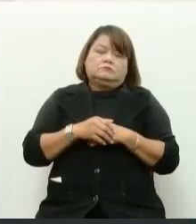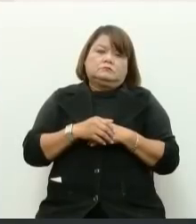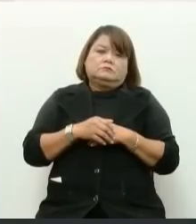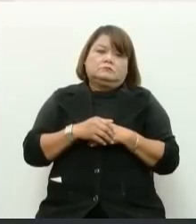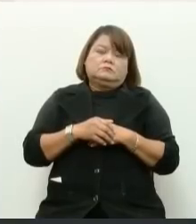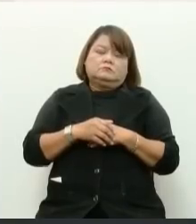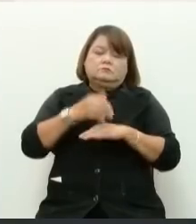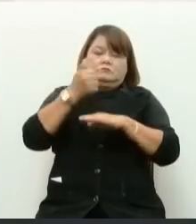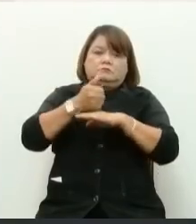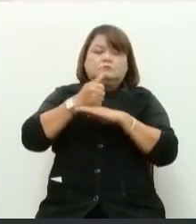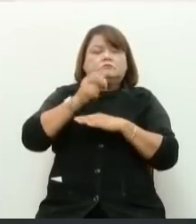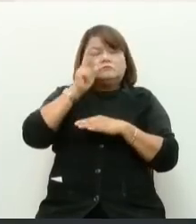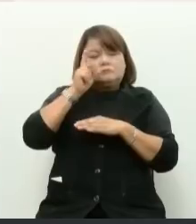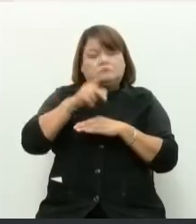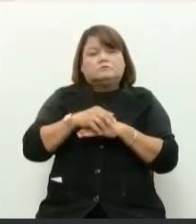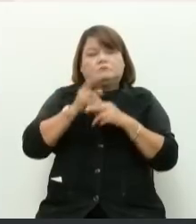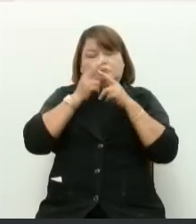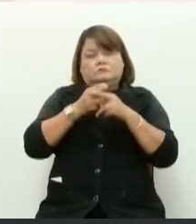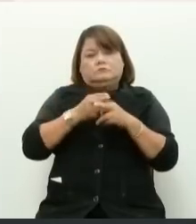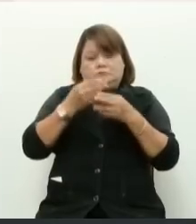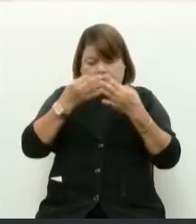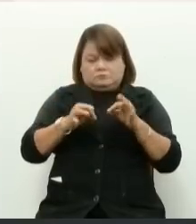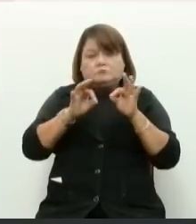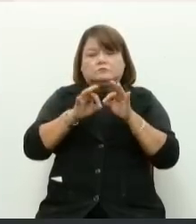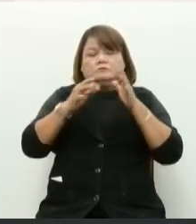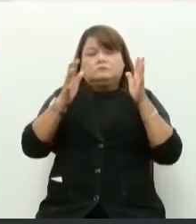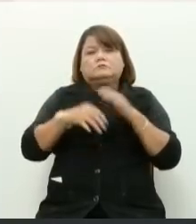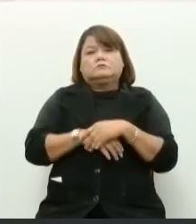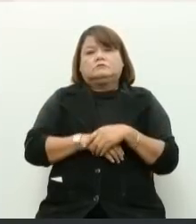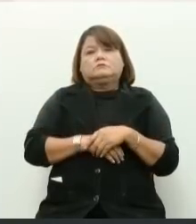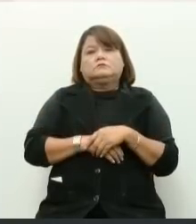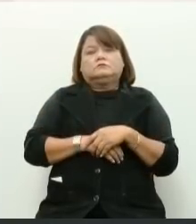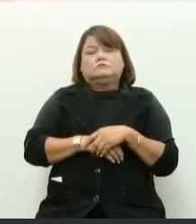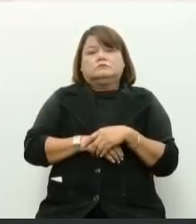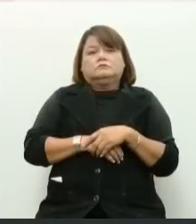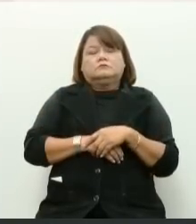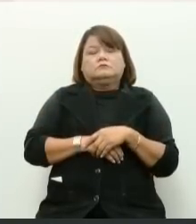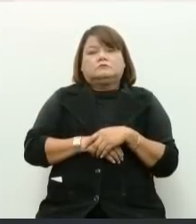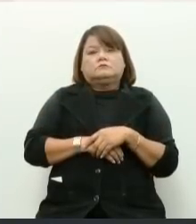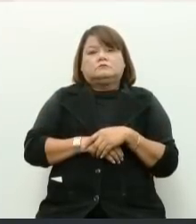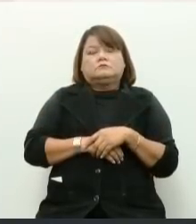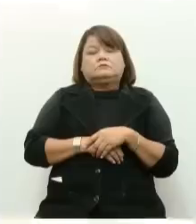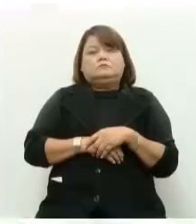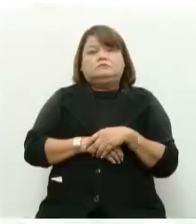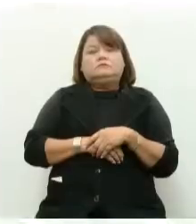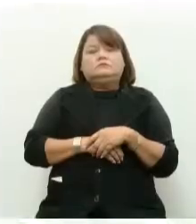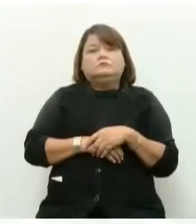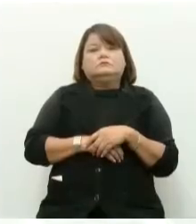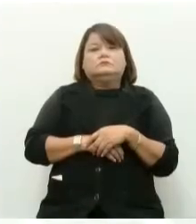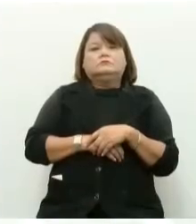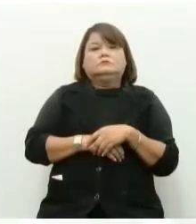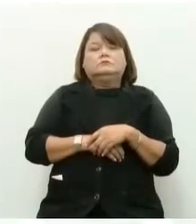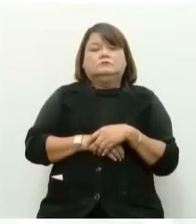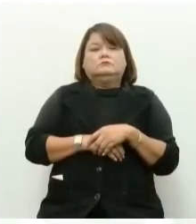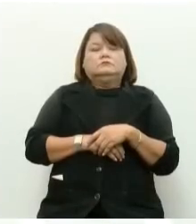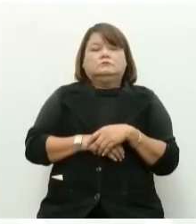ท่านผอ.เขตเองนั่นแหละจะเป็นคนสำคัญอย่างยิ่งนะครับในการที่จะเสนอข้อมูลเสนอวาระนะครับครับ ขอบพระคุณมากค่ะ